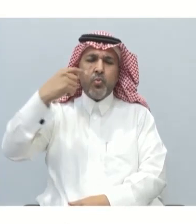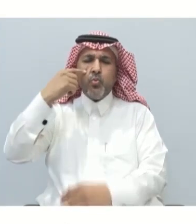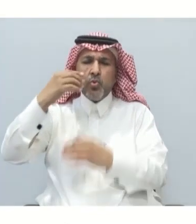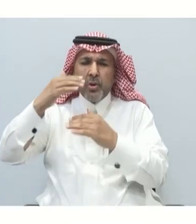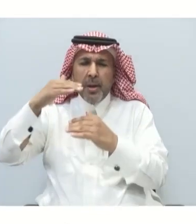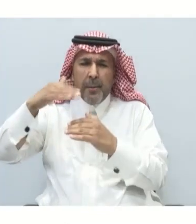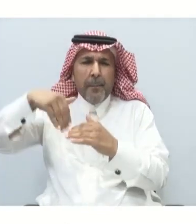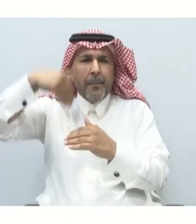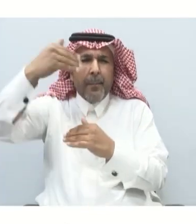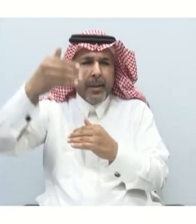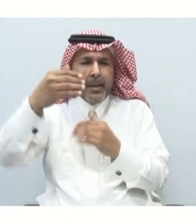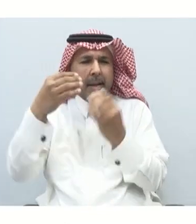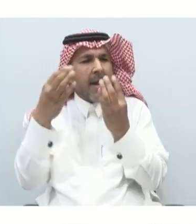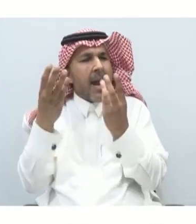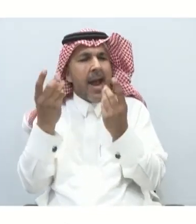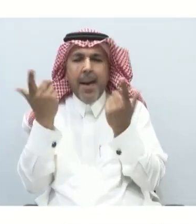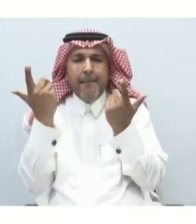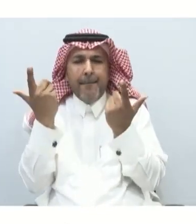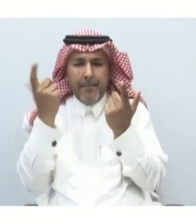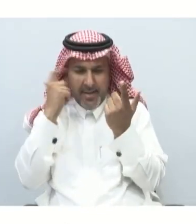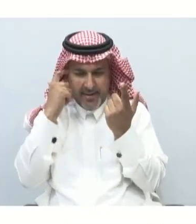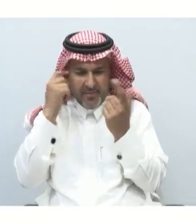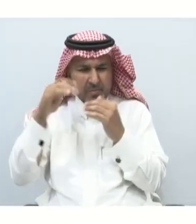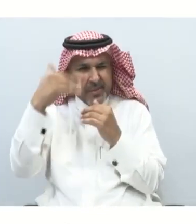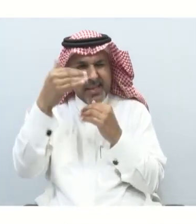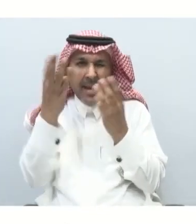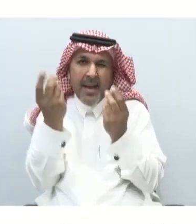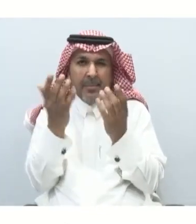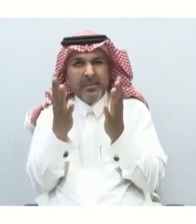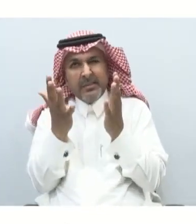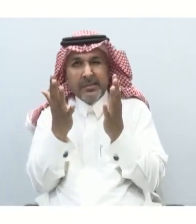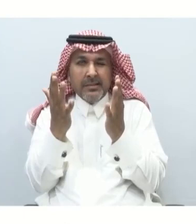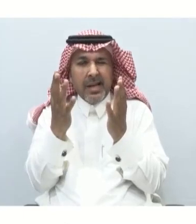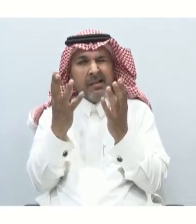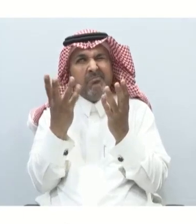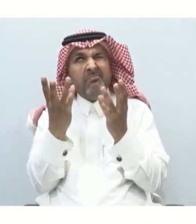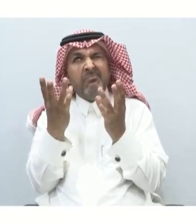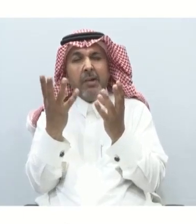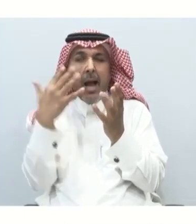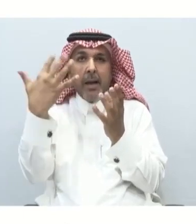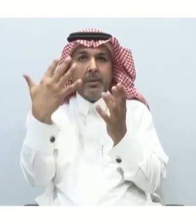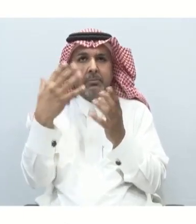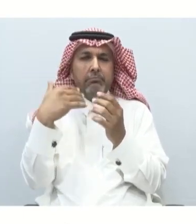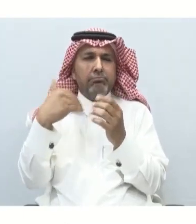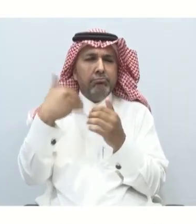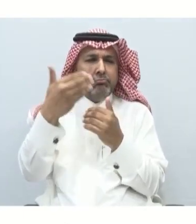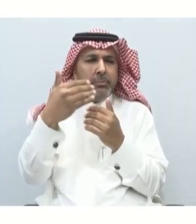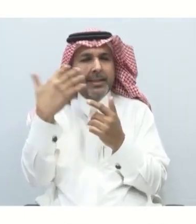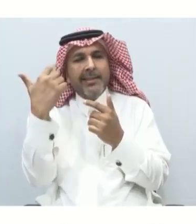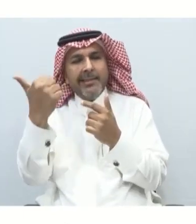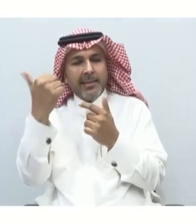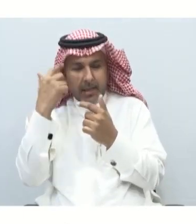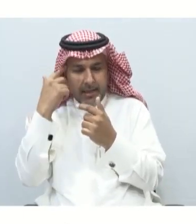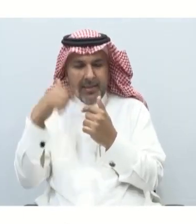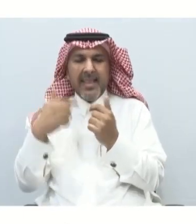احنا نريد ان نتنب للقيمه المستقبليه للواي بناء على دراسه متغير كمي مستقل